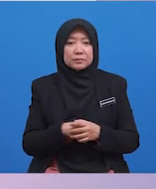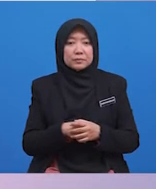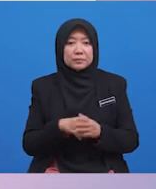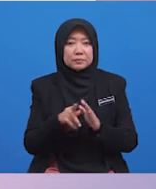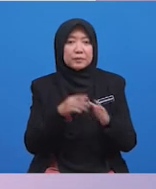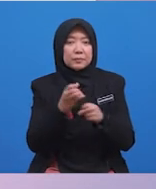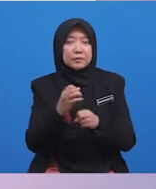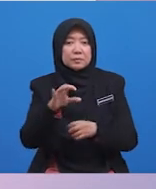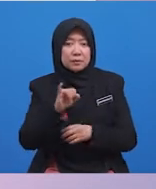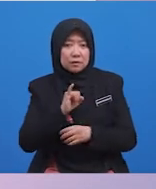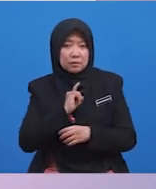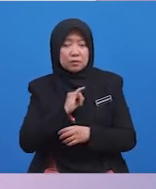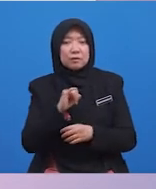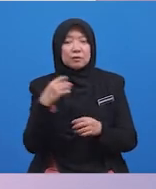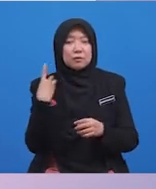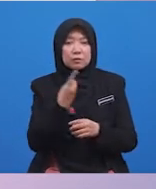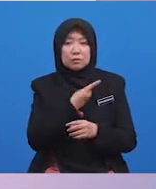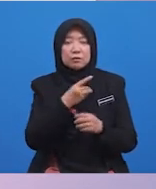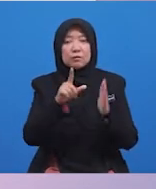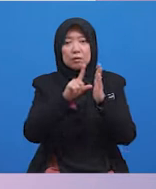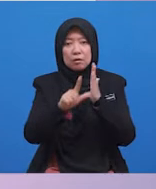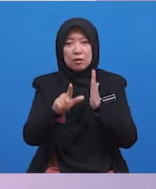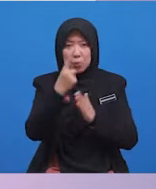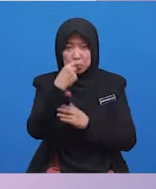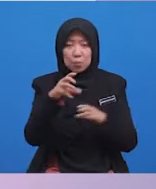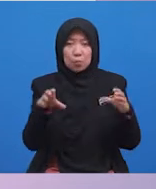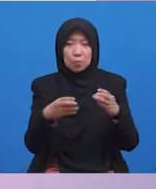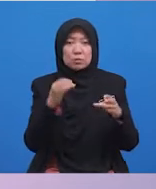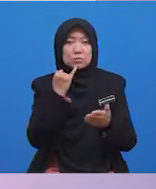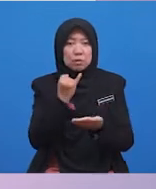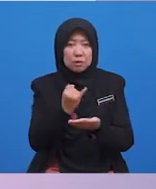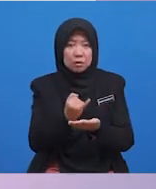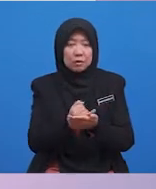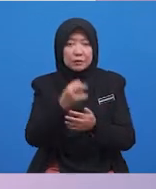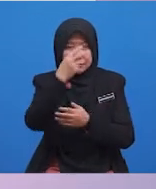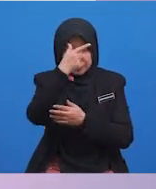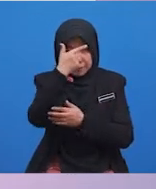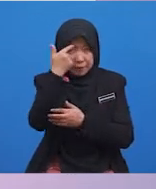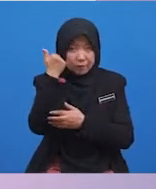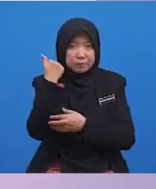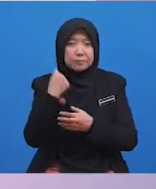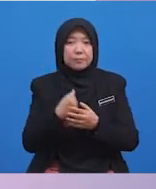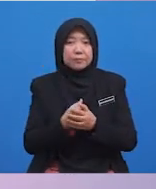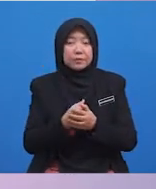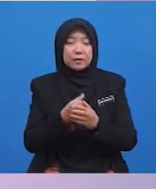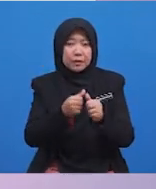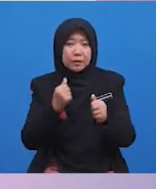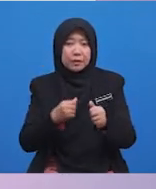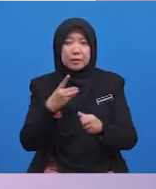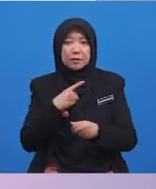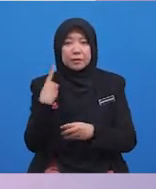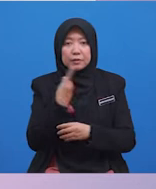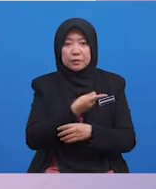saya, kita dilarang untuk berbuat jahat walaupun sekali adalah kerana untuk mengelakkan diri